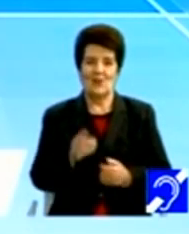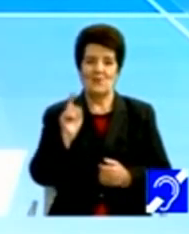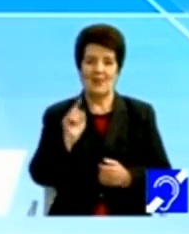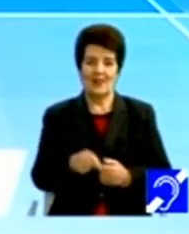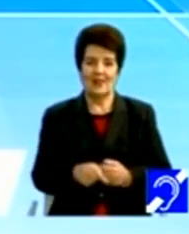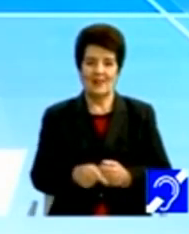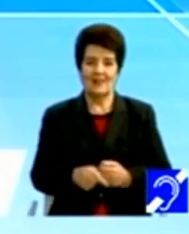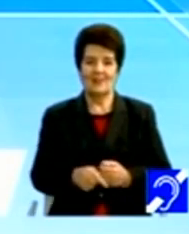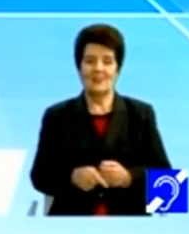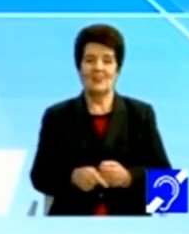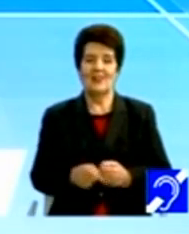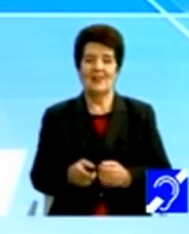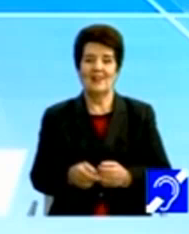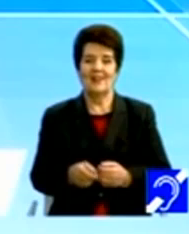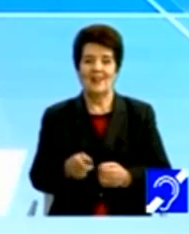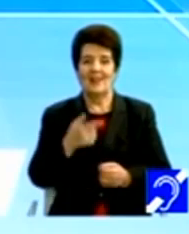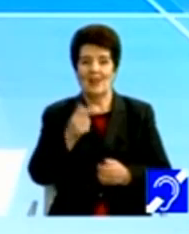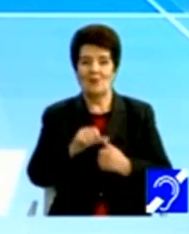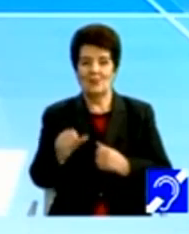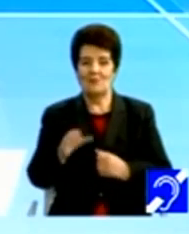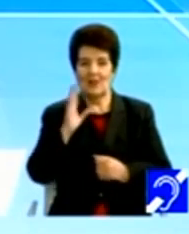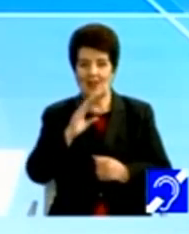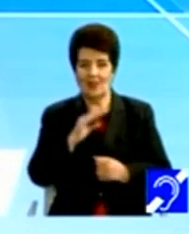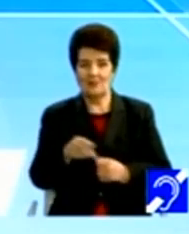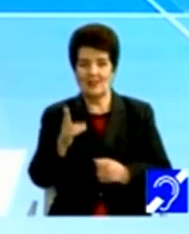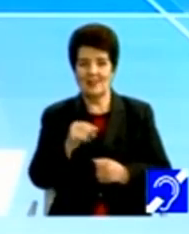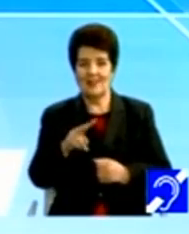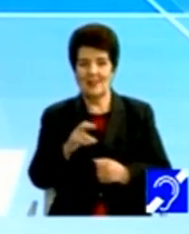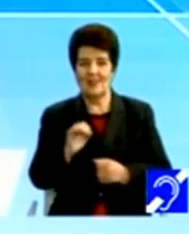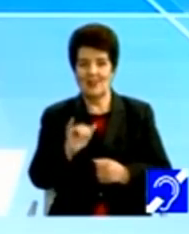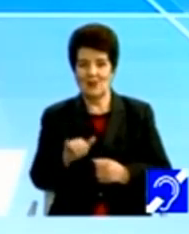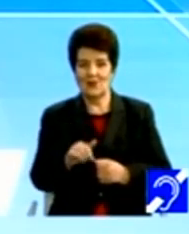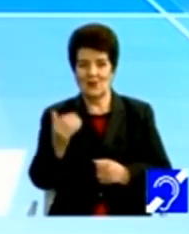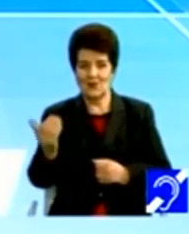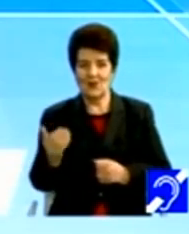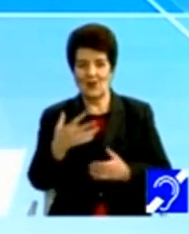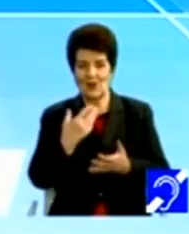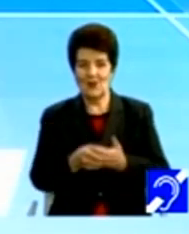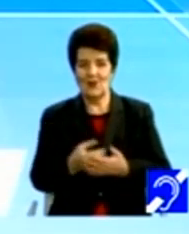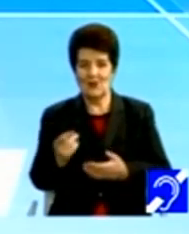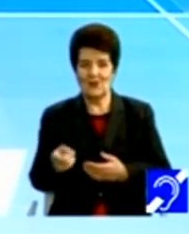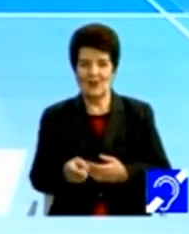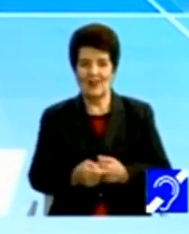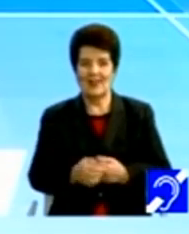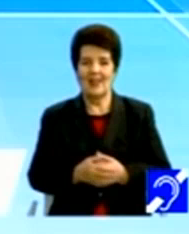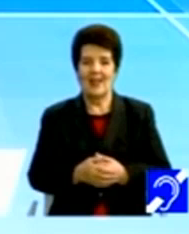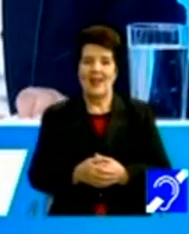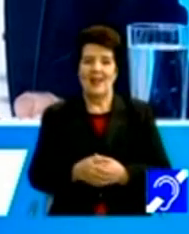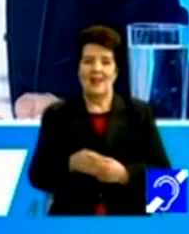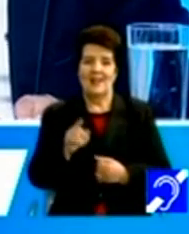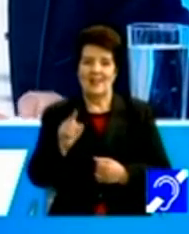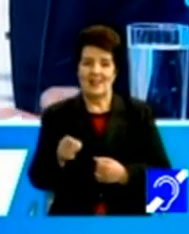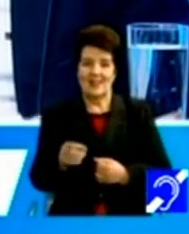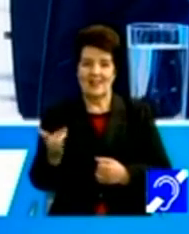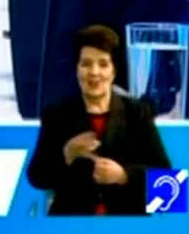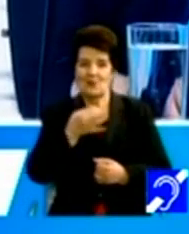s-au separat apele pentru că domnul Deliu este în contradicție cu crezul lui, pentru că el este unionist, eu știu chestia asta și el